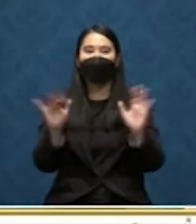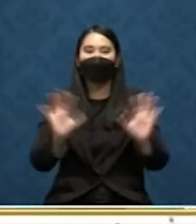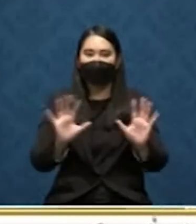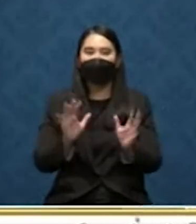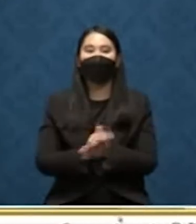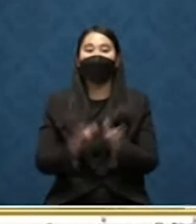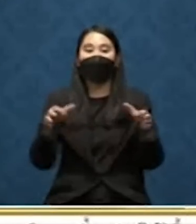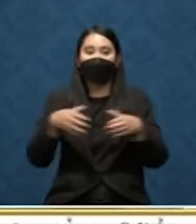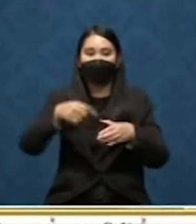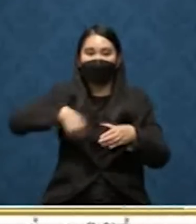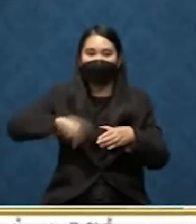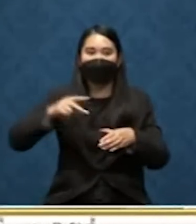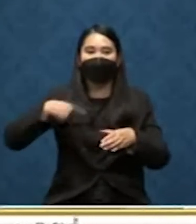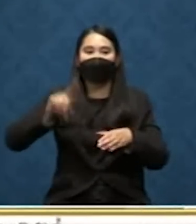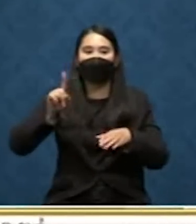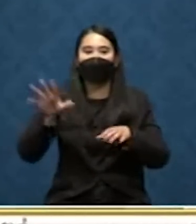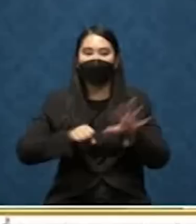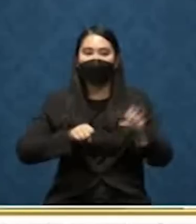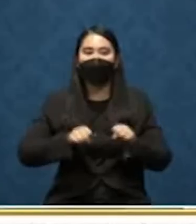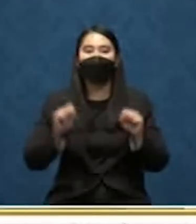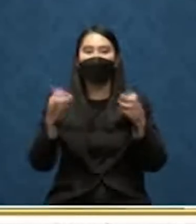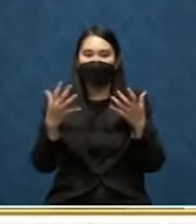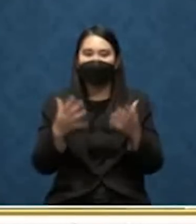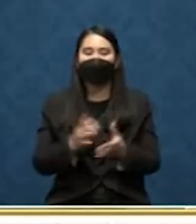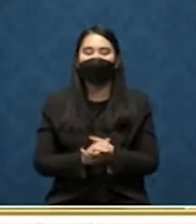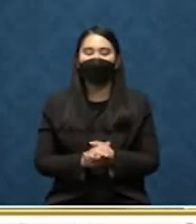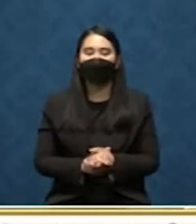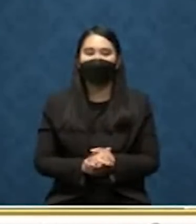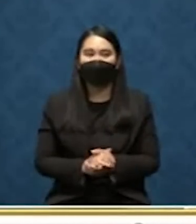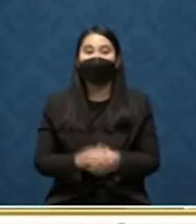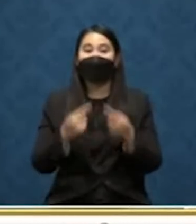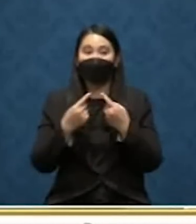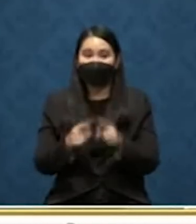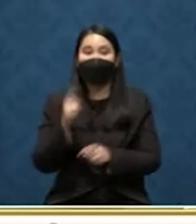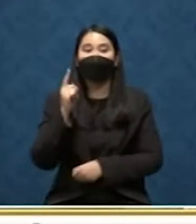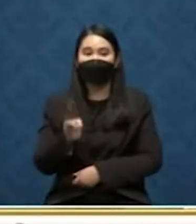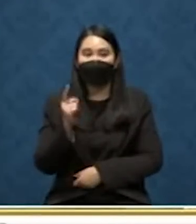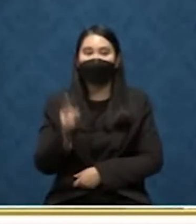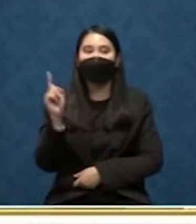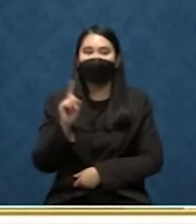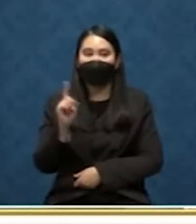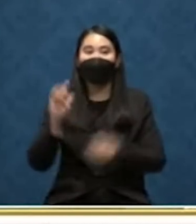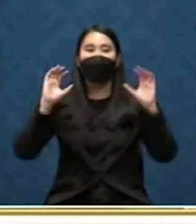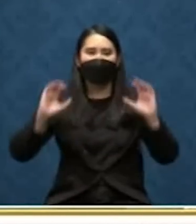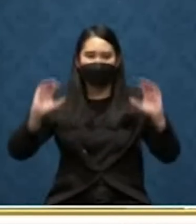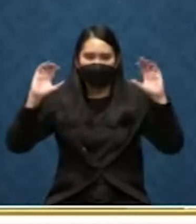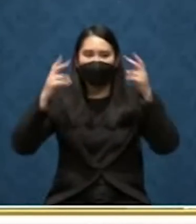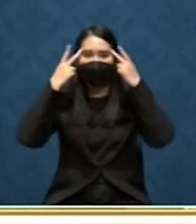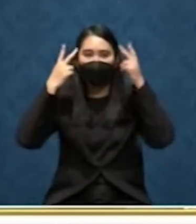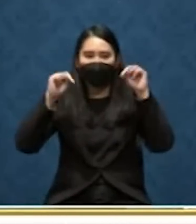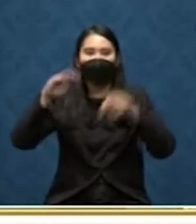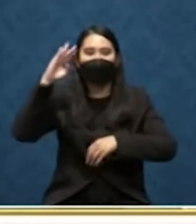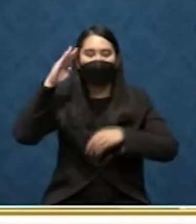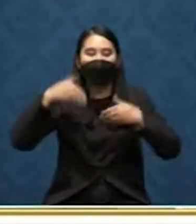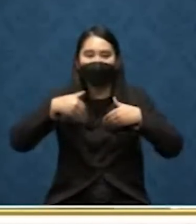ให้คนพวกนั้นเข้ามาชวยประโยชน์ แต่ความเป็จริง สิงที่เกิดขึ้น รัฐบาลผลเอกประยุตก็